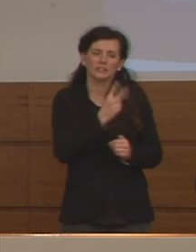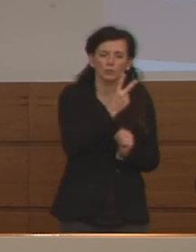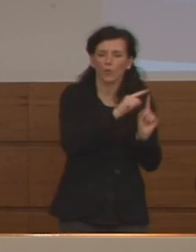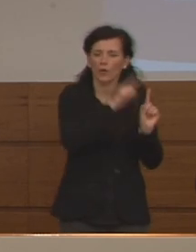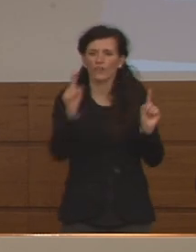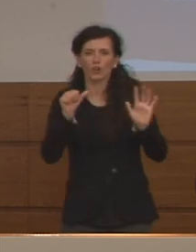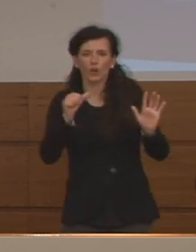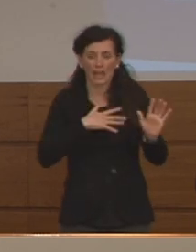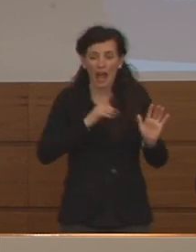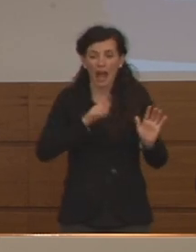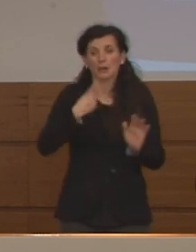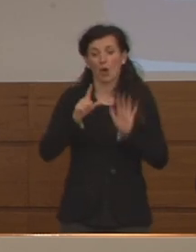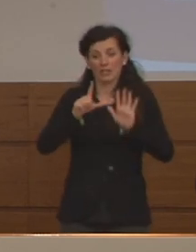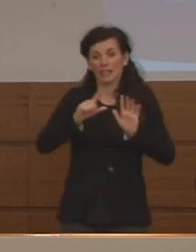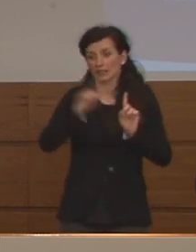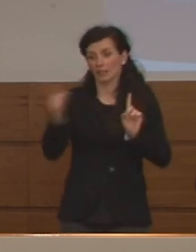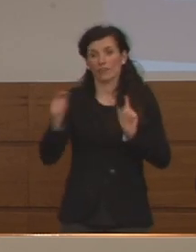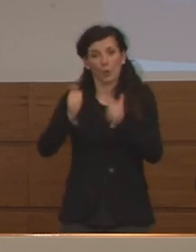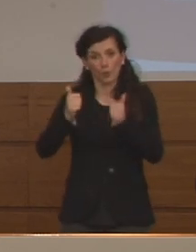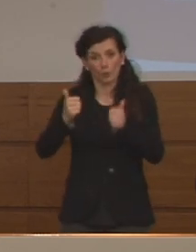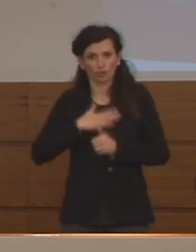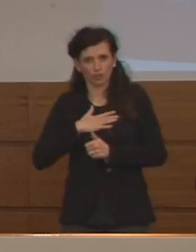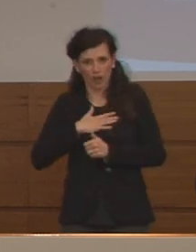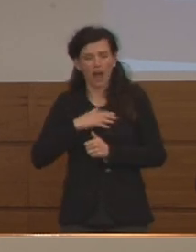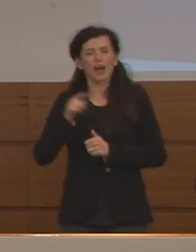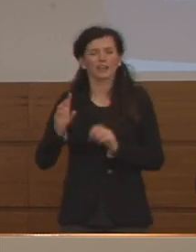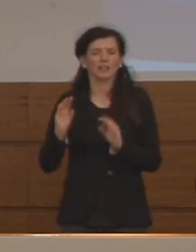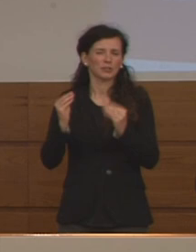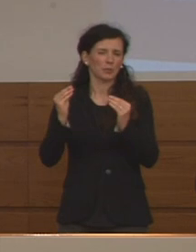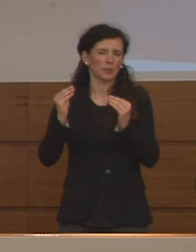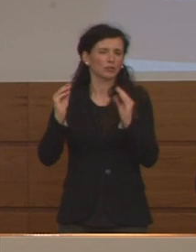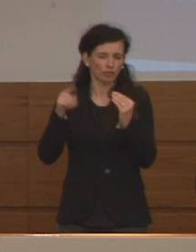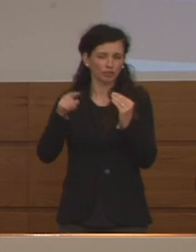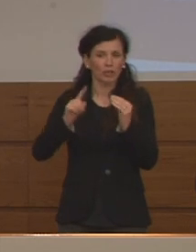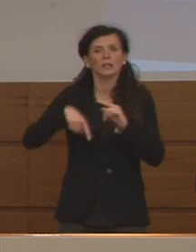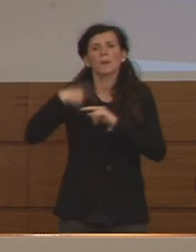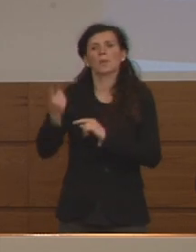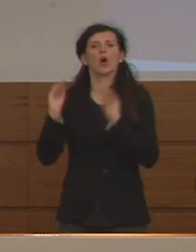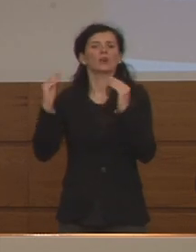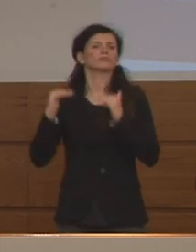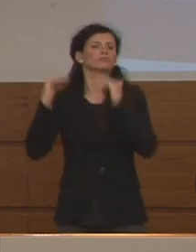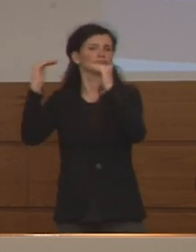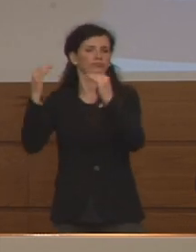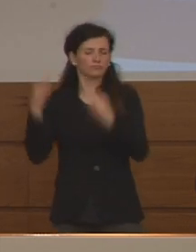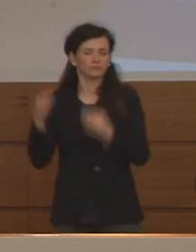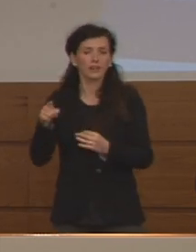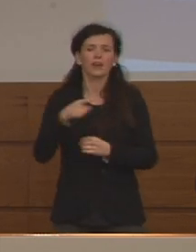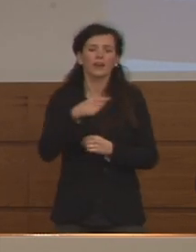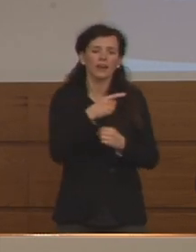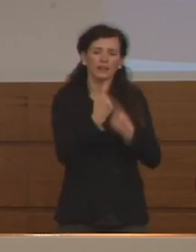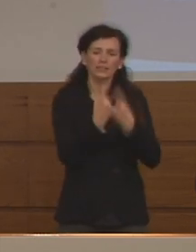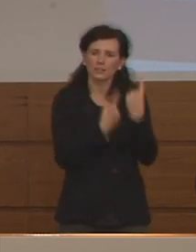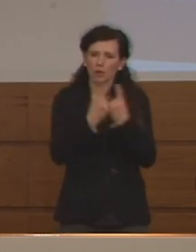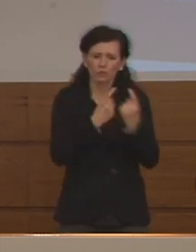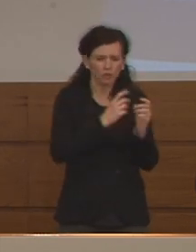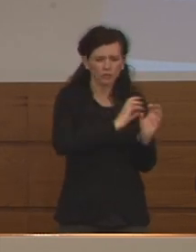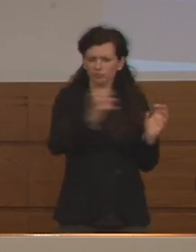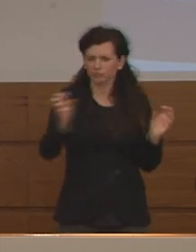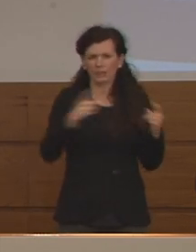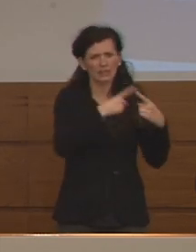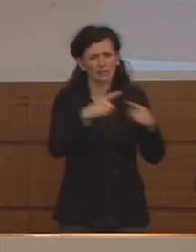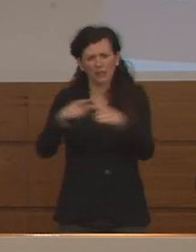poi dai 7 agli 11 anni quindi prepuberale e poi età puberale i casi sono uniformemente distribuiti ossia